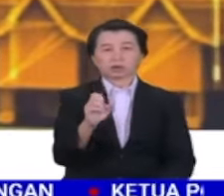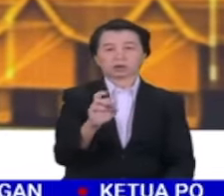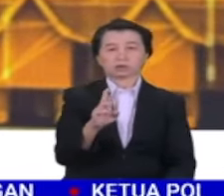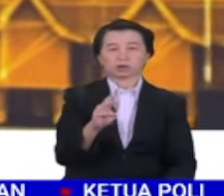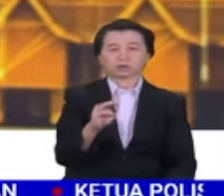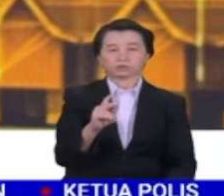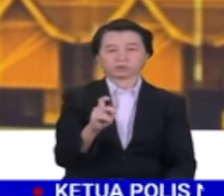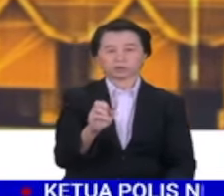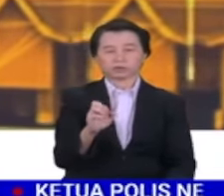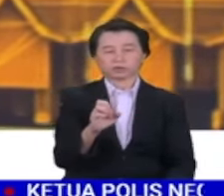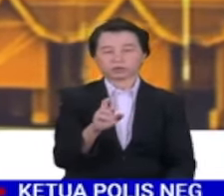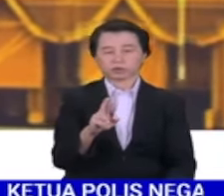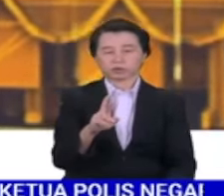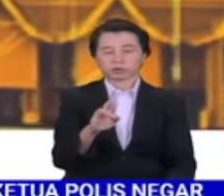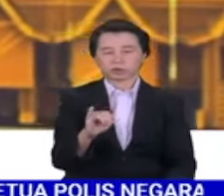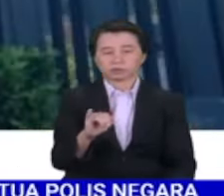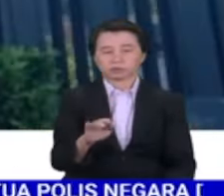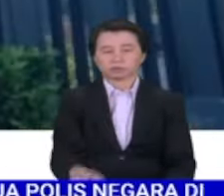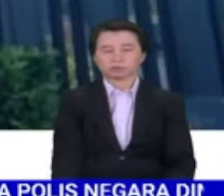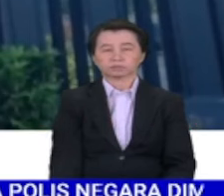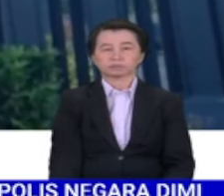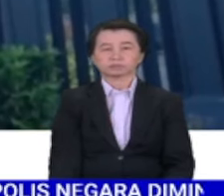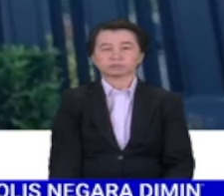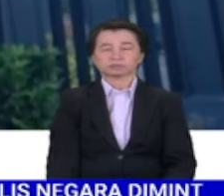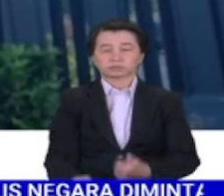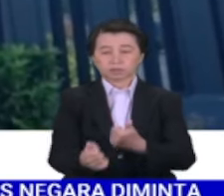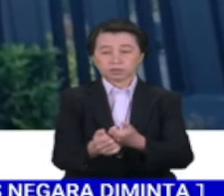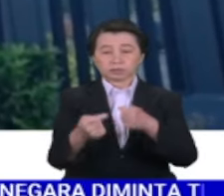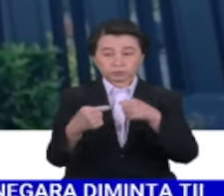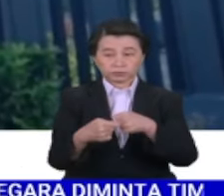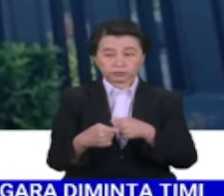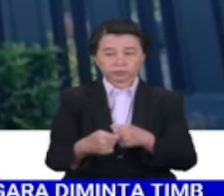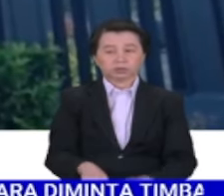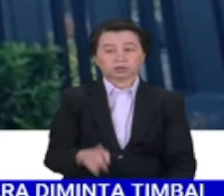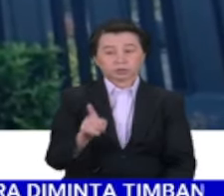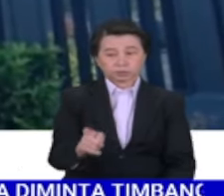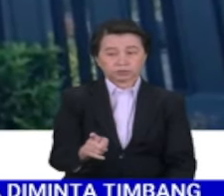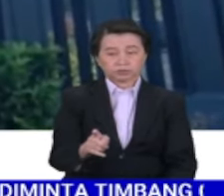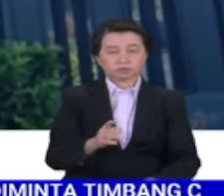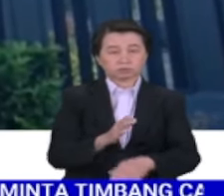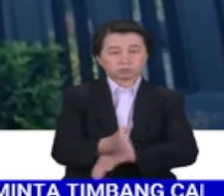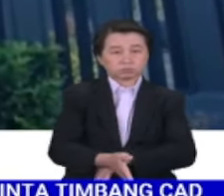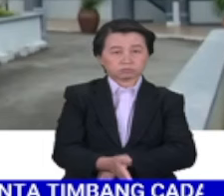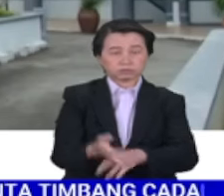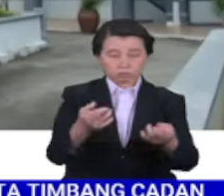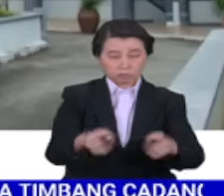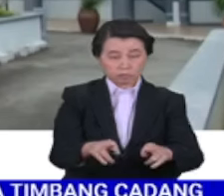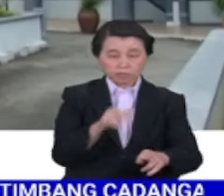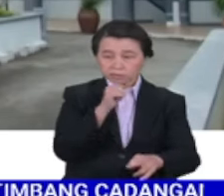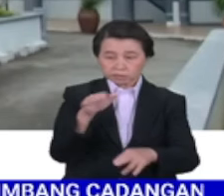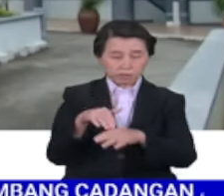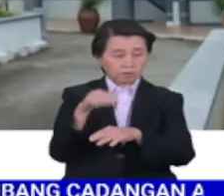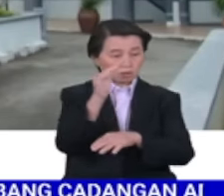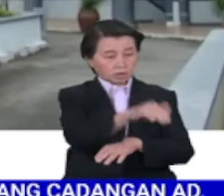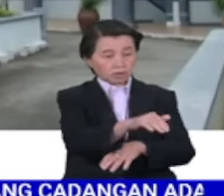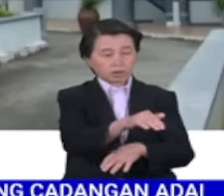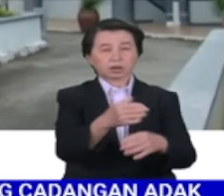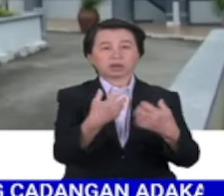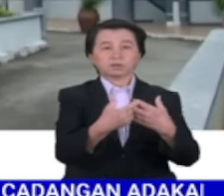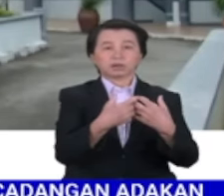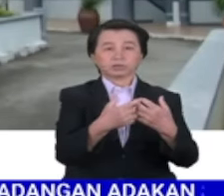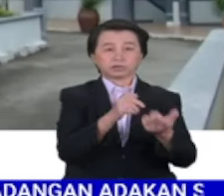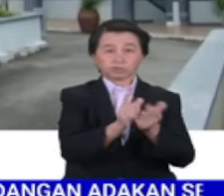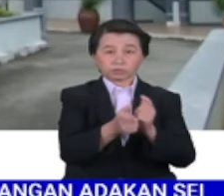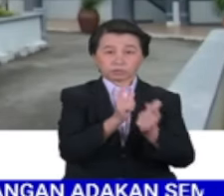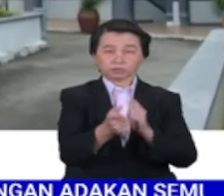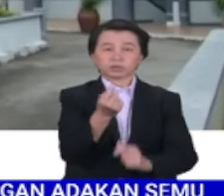darama Fikri Abdul Adam mengikut pertuduhan dia dituduh melanggar kontrak dengan tidak mengantar sejumlah misi